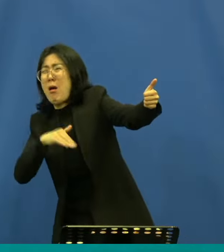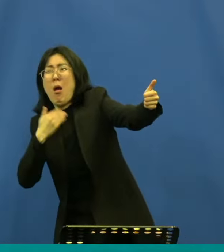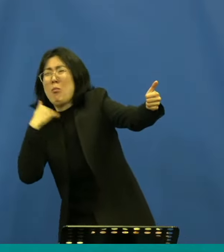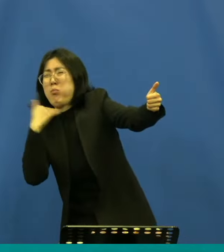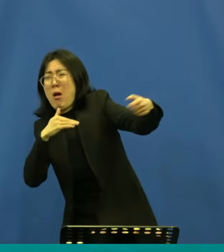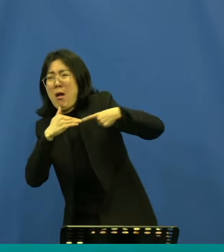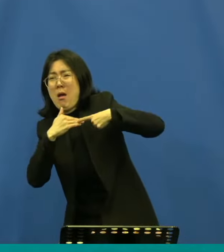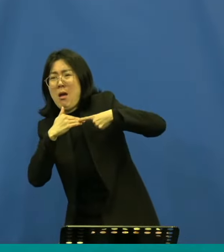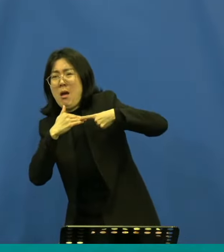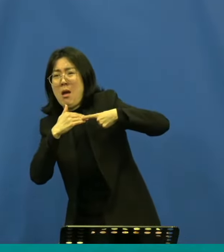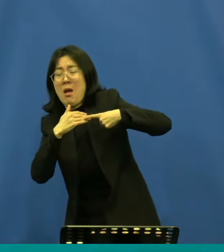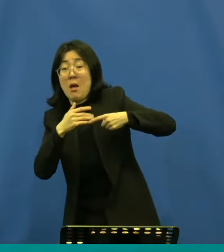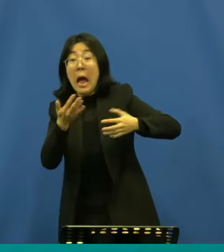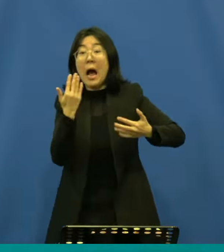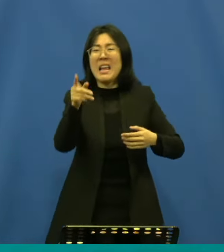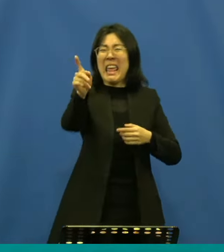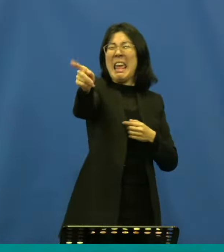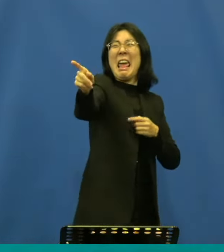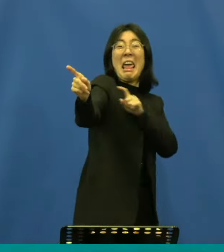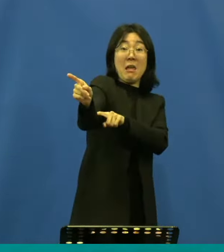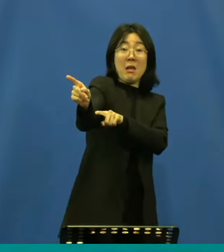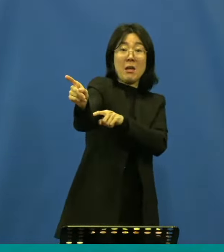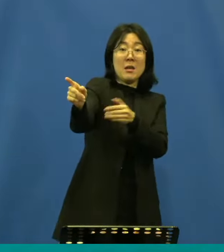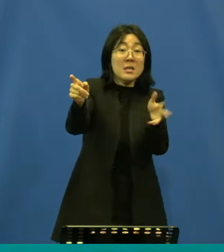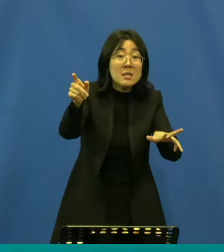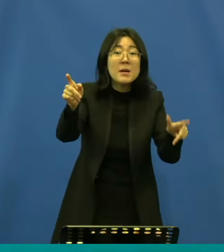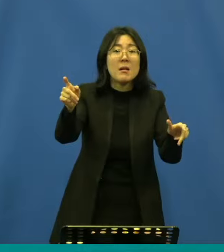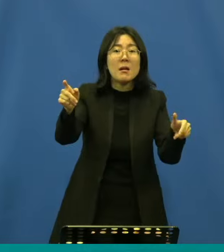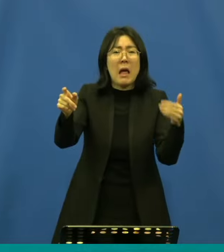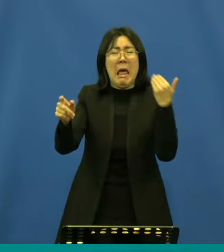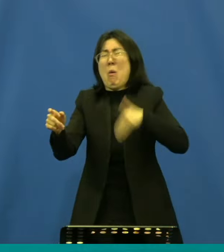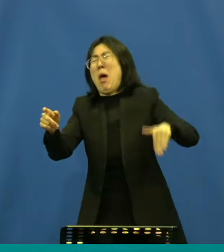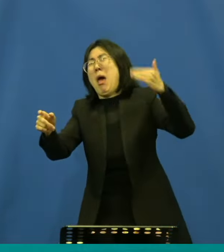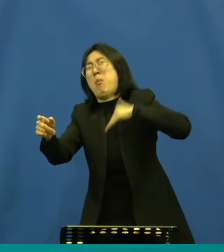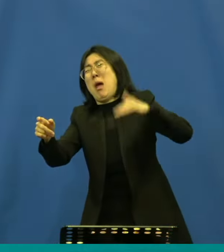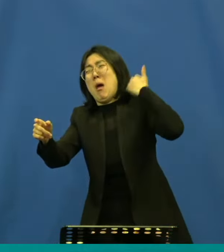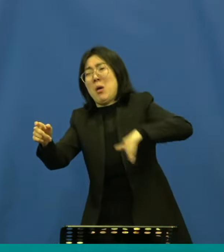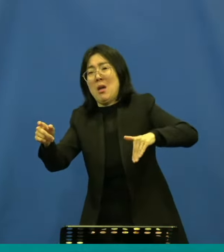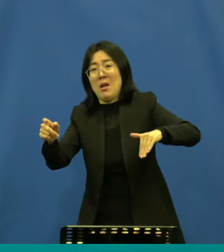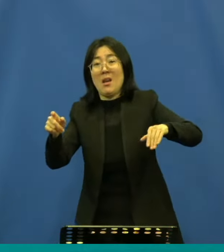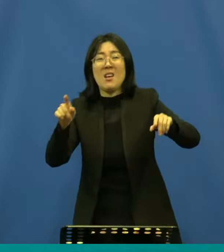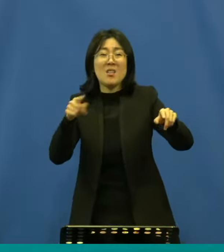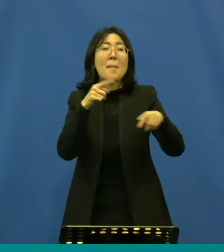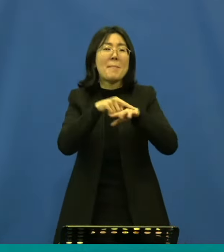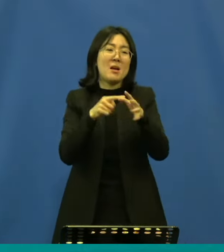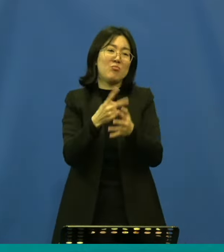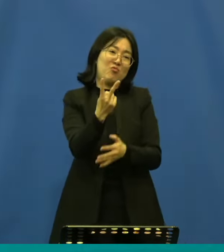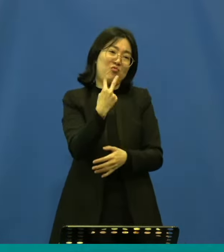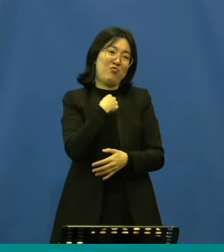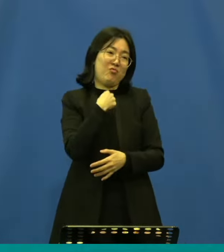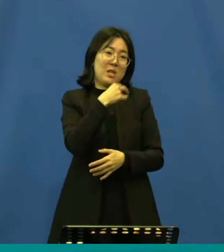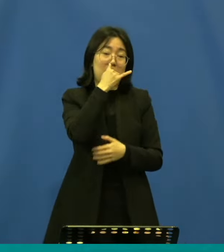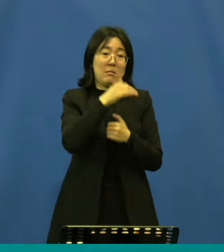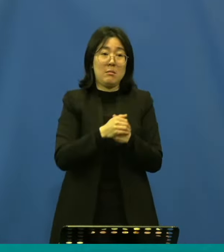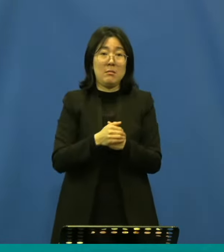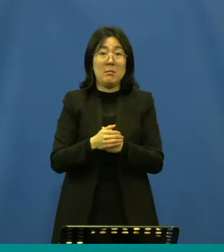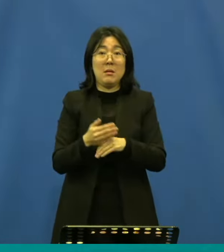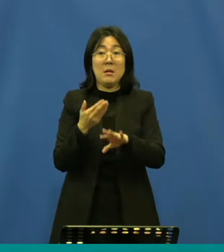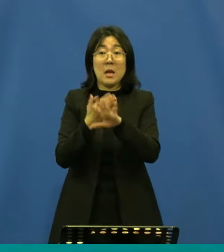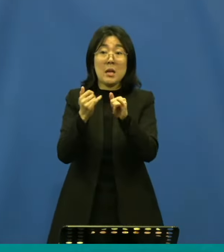여기에는 비교의식이라는 게 있죠. 어떤 사람을 만나면 내가 우월감을 느끼는데 어떤 사람을 만나면 내가 열등감에